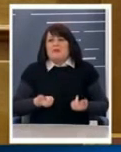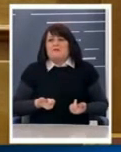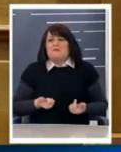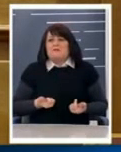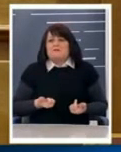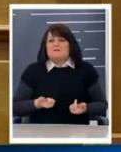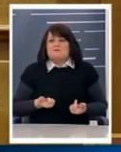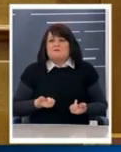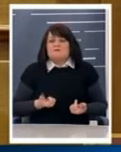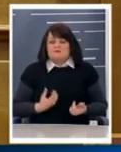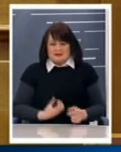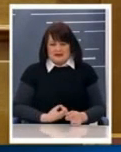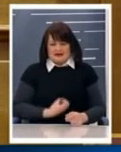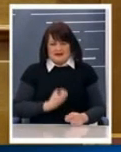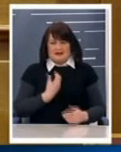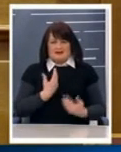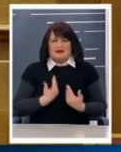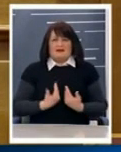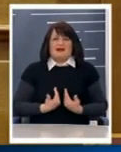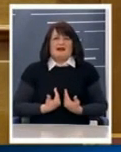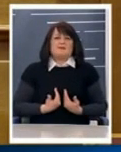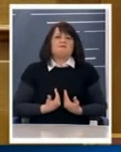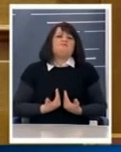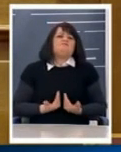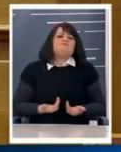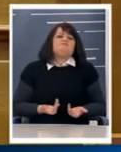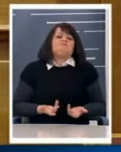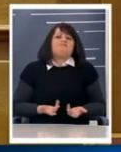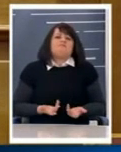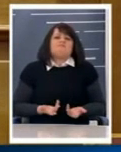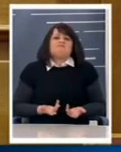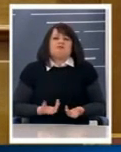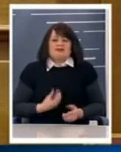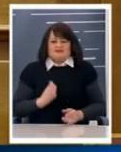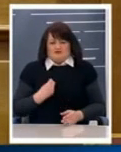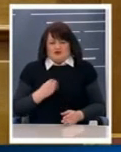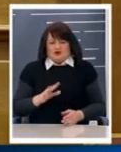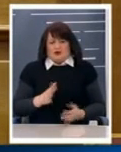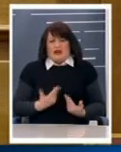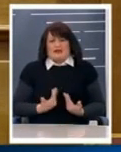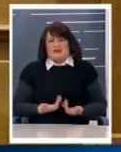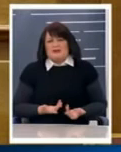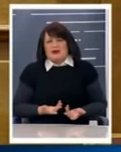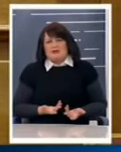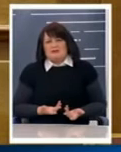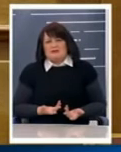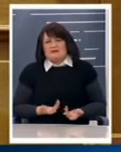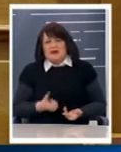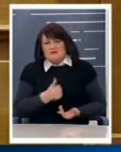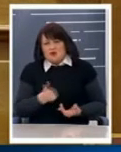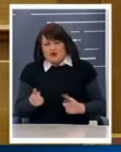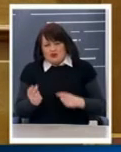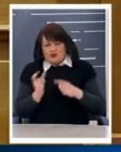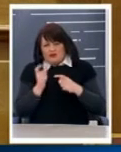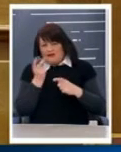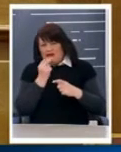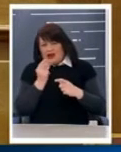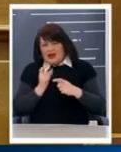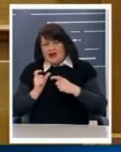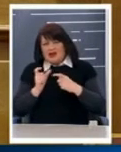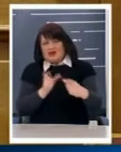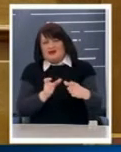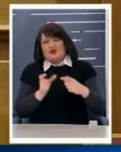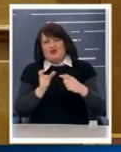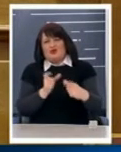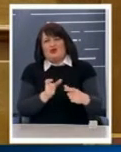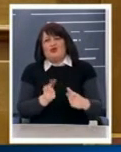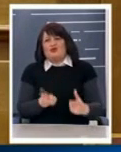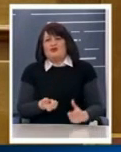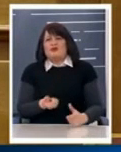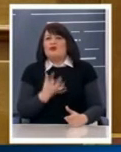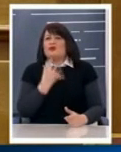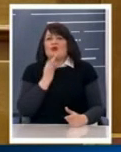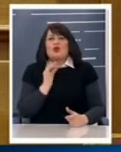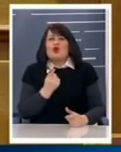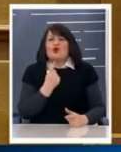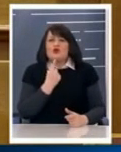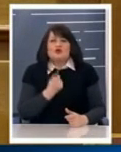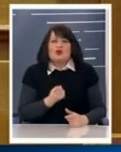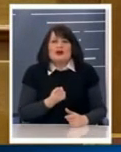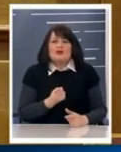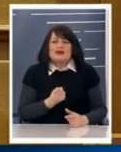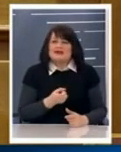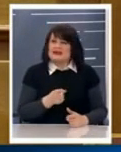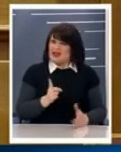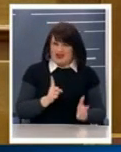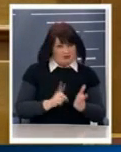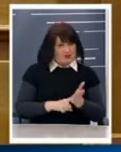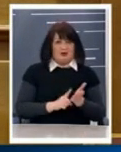και αισθάνθηκα έτσι άσχημα. Γιατί το είπατε αυτό, γιατί σπεύσατε, γιατί